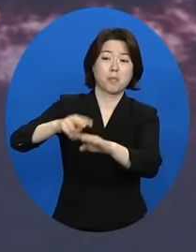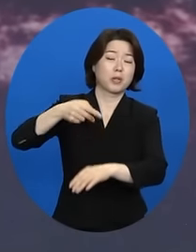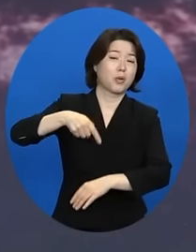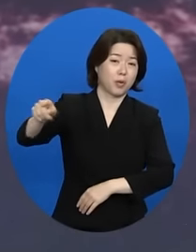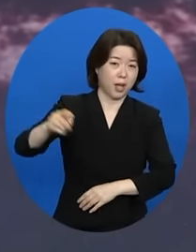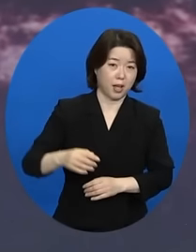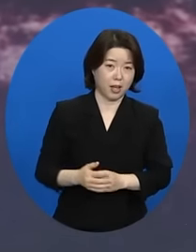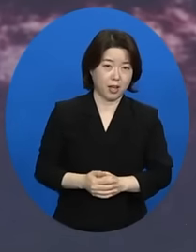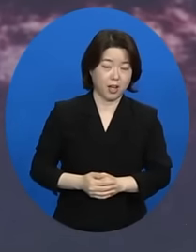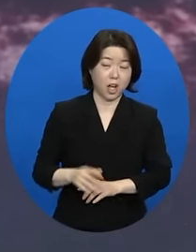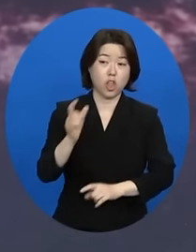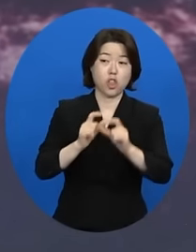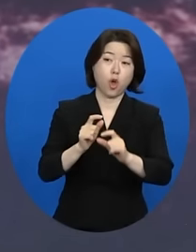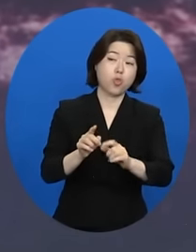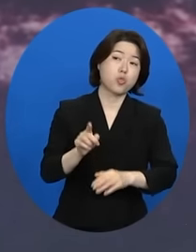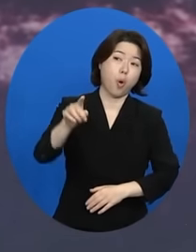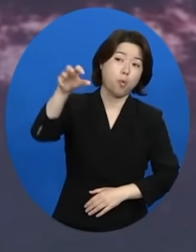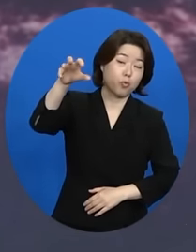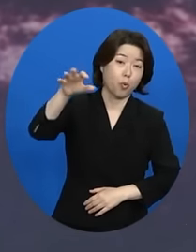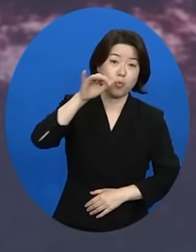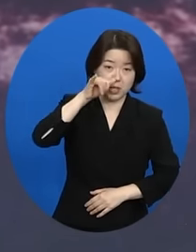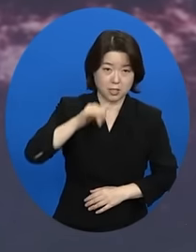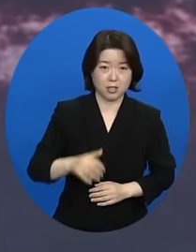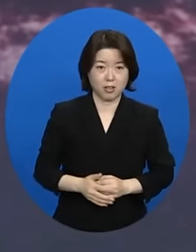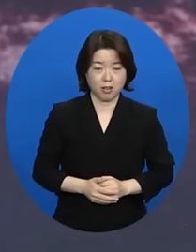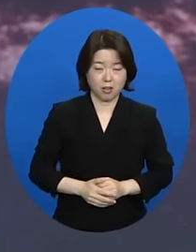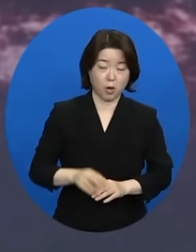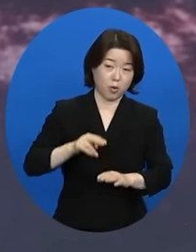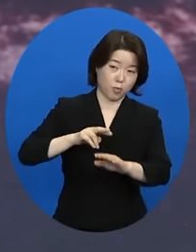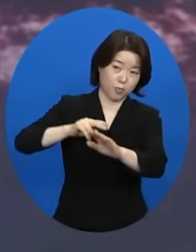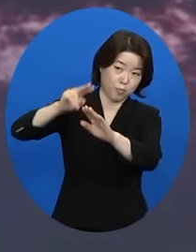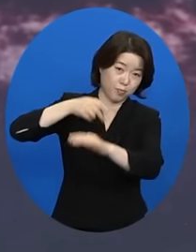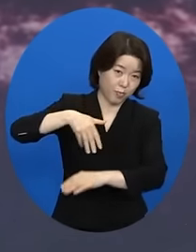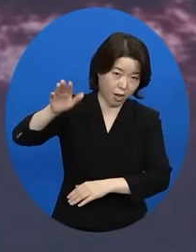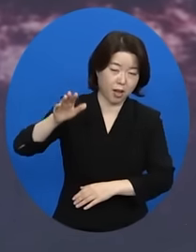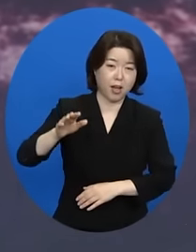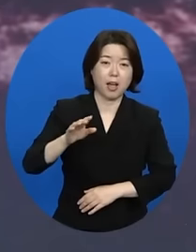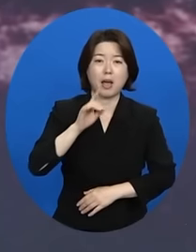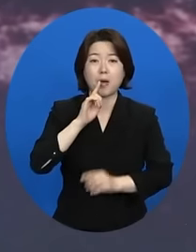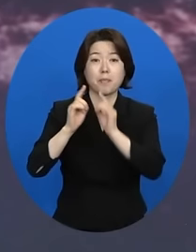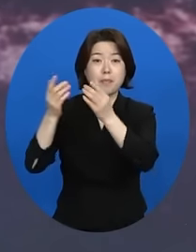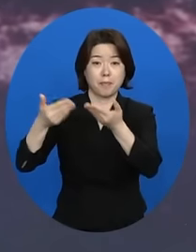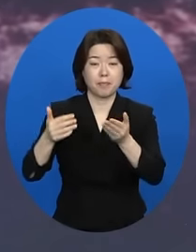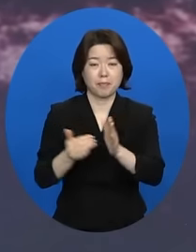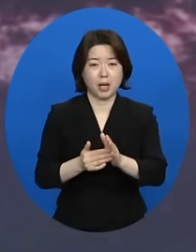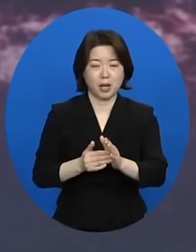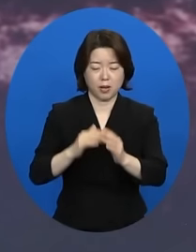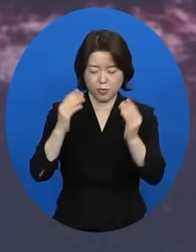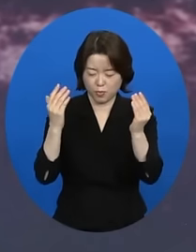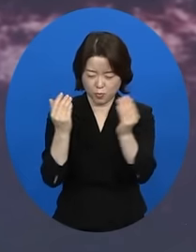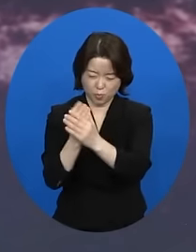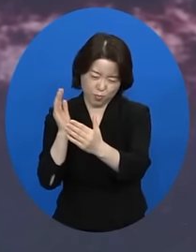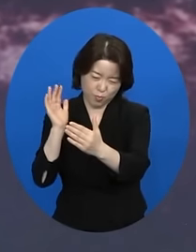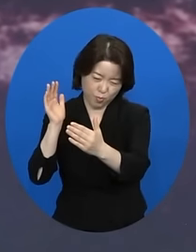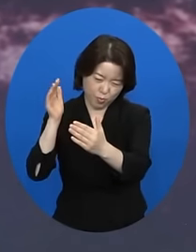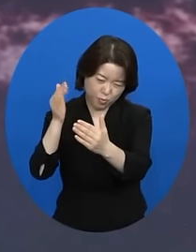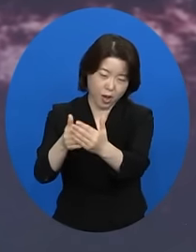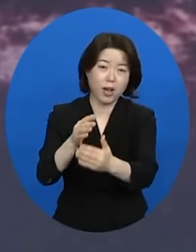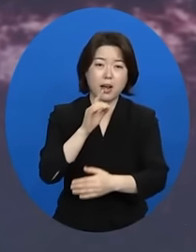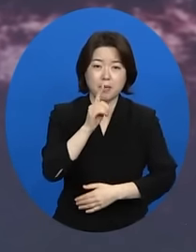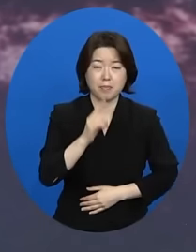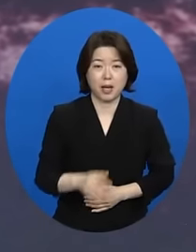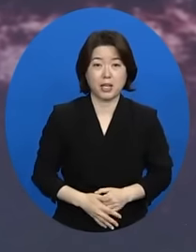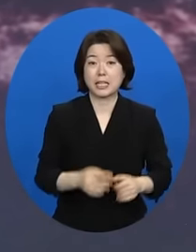대로 베델이 더 높은 지역에 있었기 때문에 올라가라고 말씀을 하시는 거예요. 완주하라는 거예요. 이것이 첫